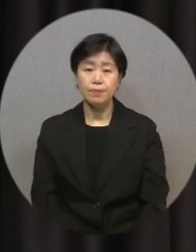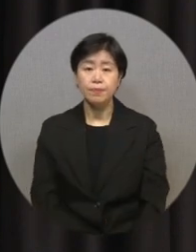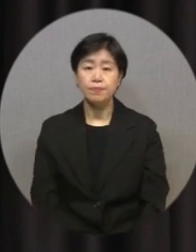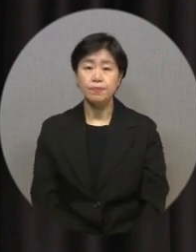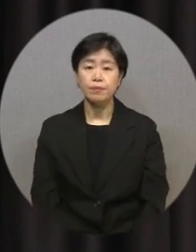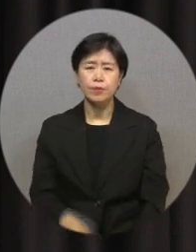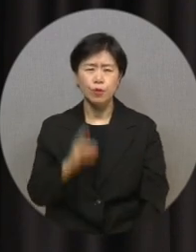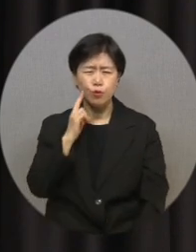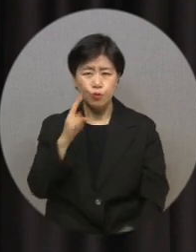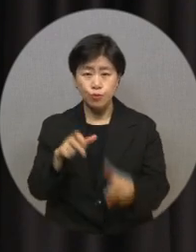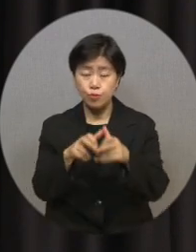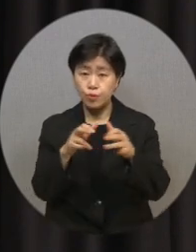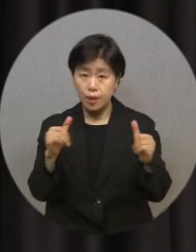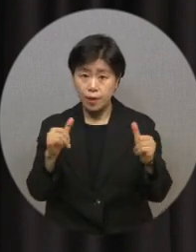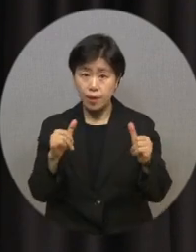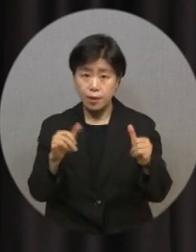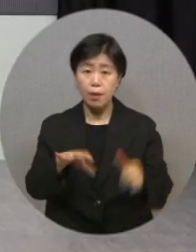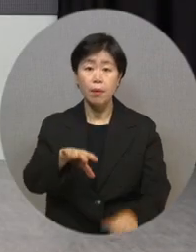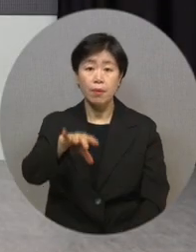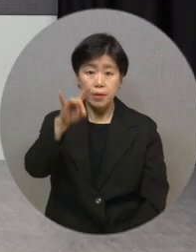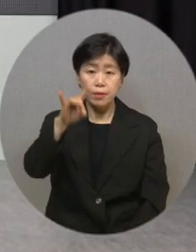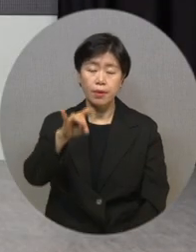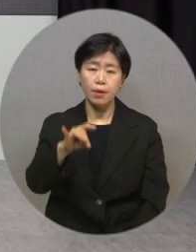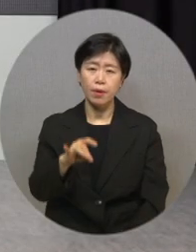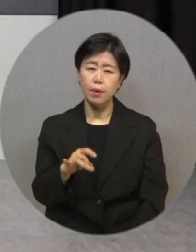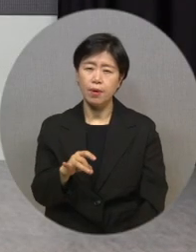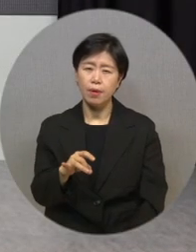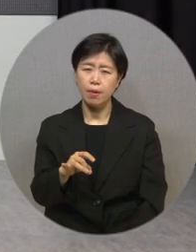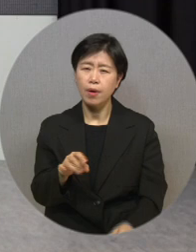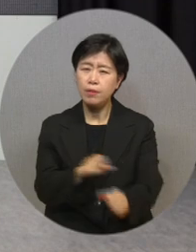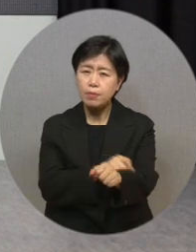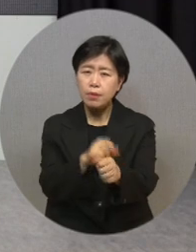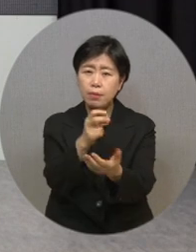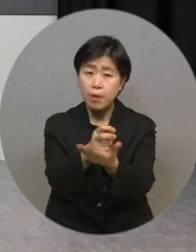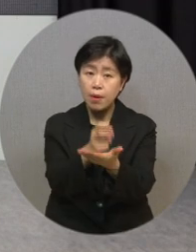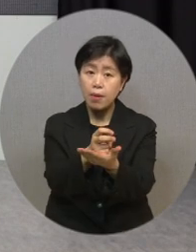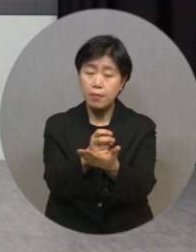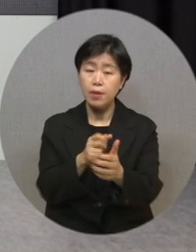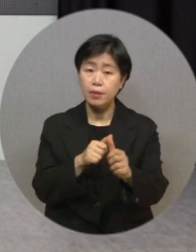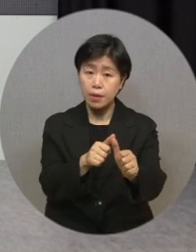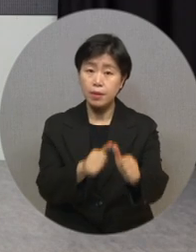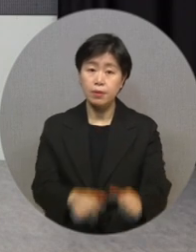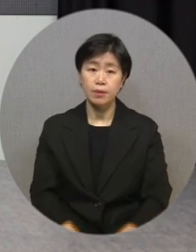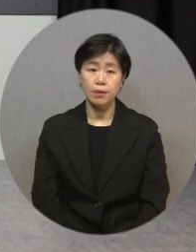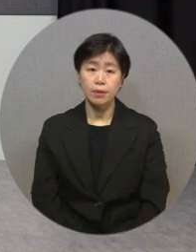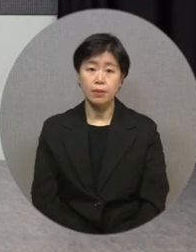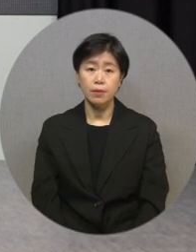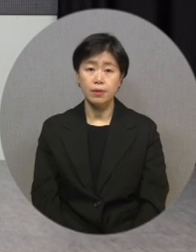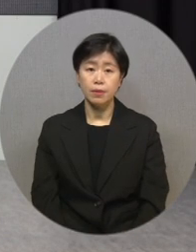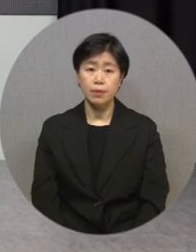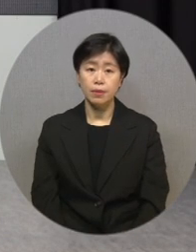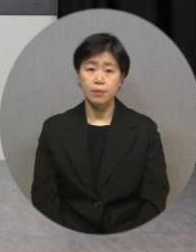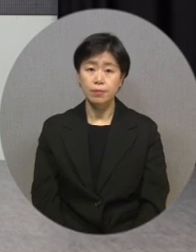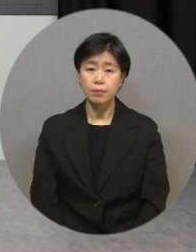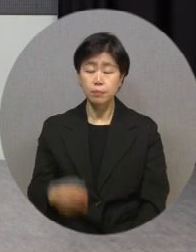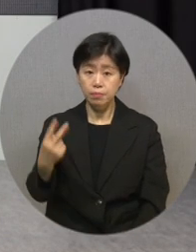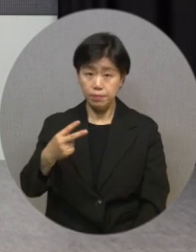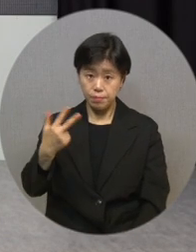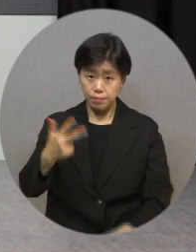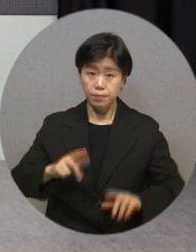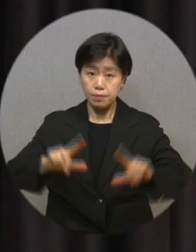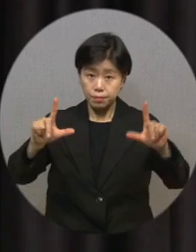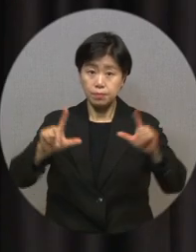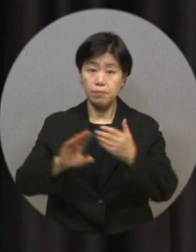구매 특별법에 의해서 저희가 우선 구매 그거를 총괄하고 있는 사업인데요 실질적으로 저희가 2007년도